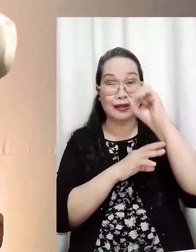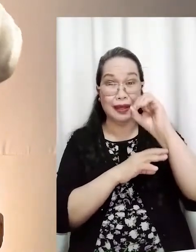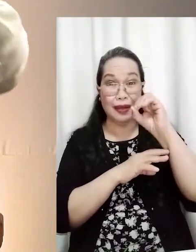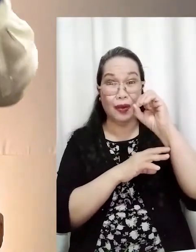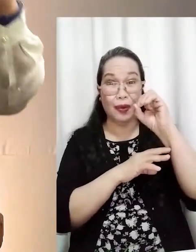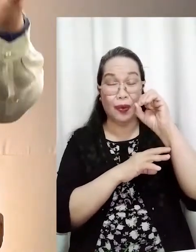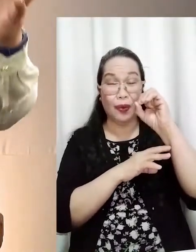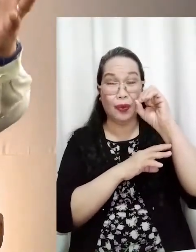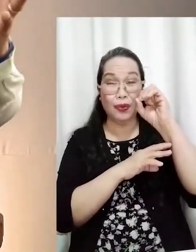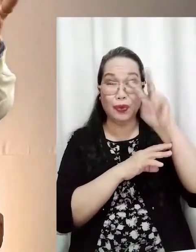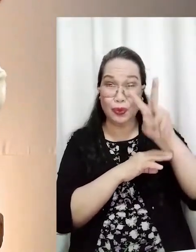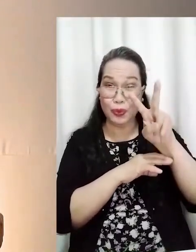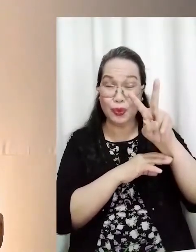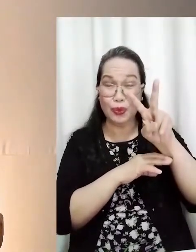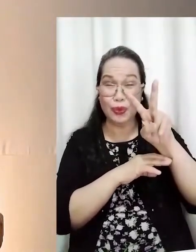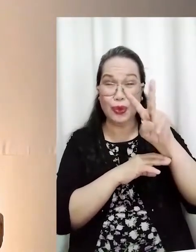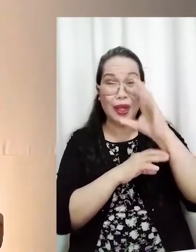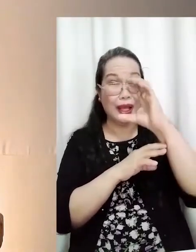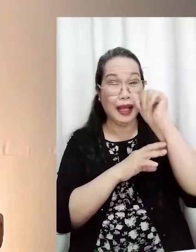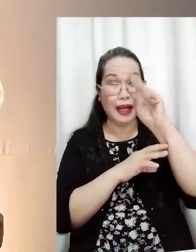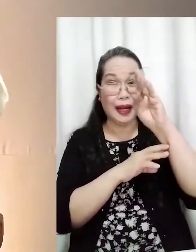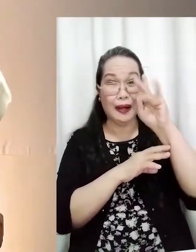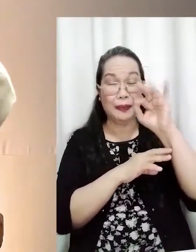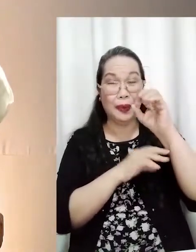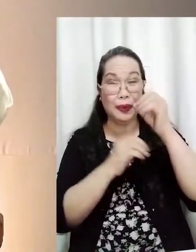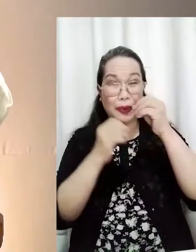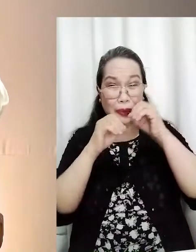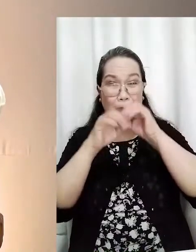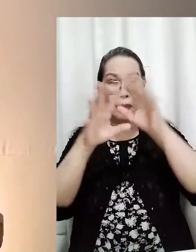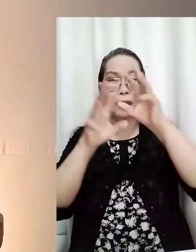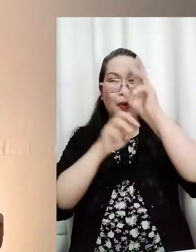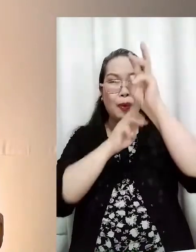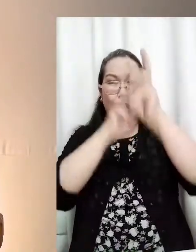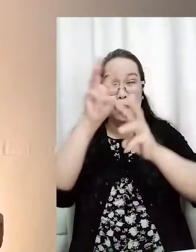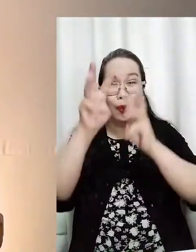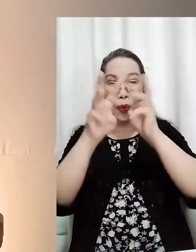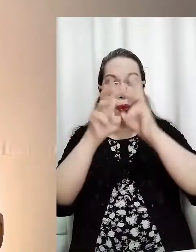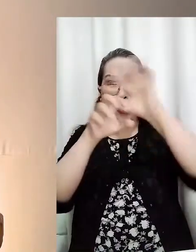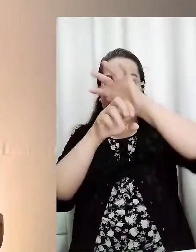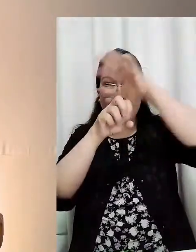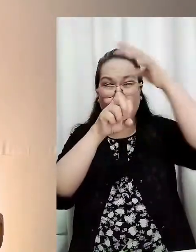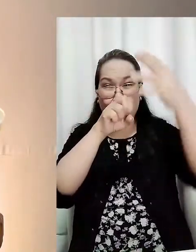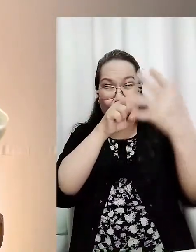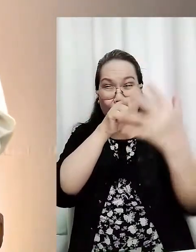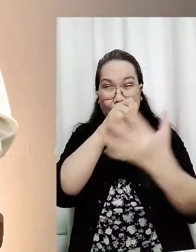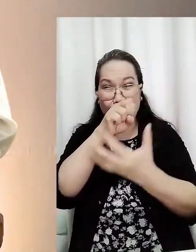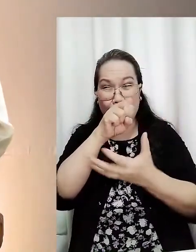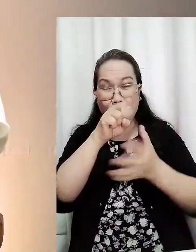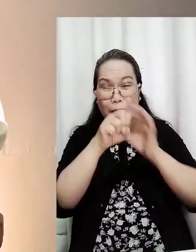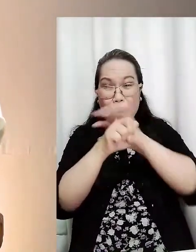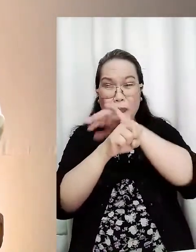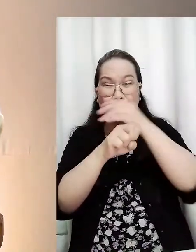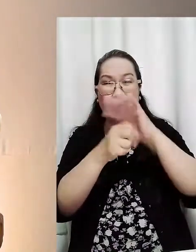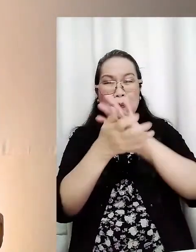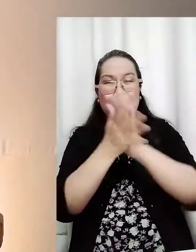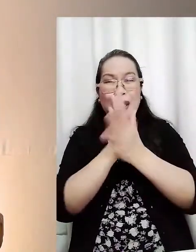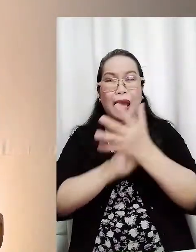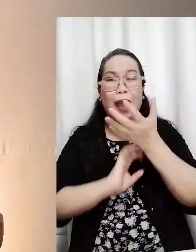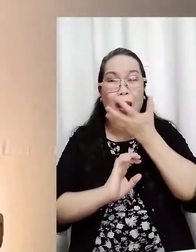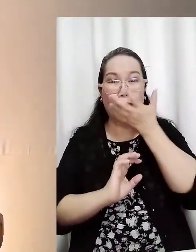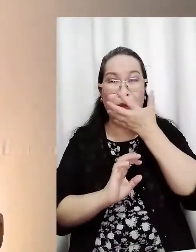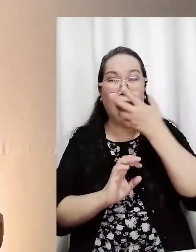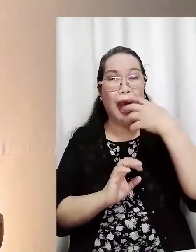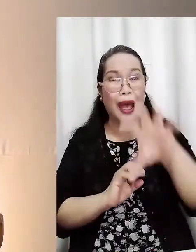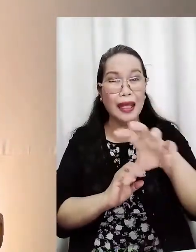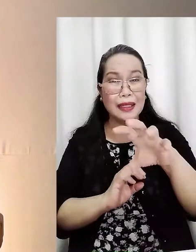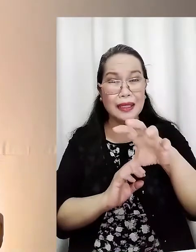yung nagdudulot ng tinatawag na global warming na siya ang naging sanhi ng climate change. Ano ba yung pinag-uusapan